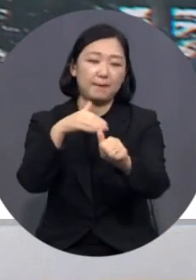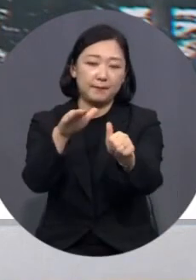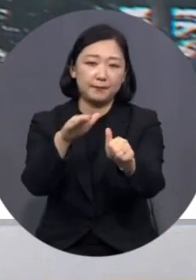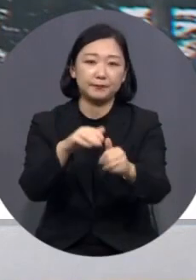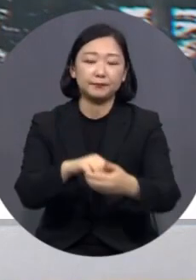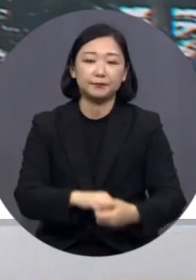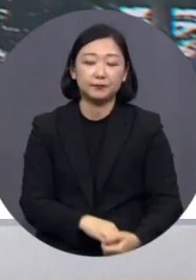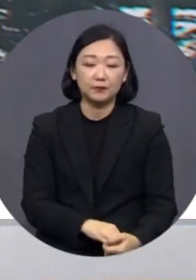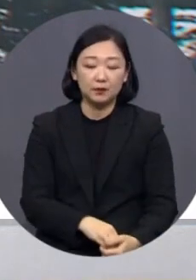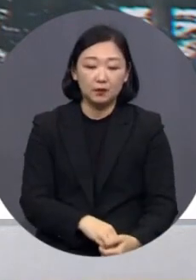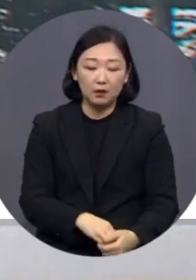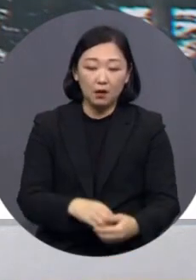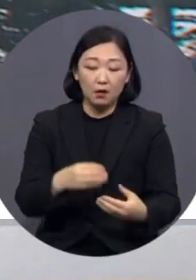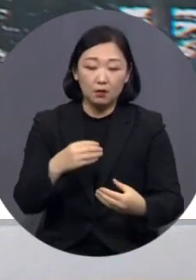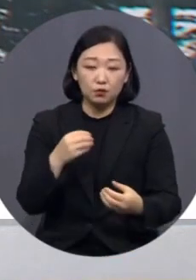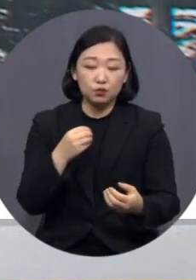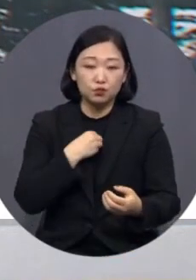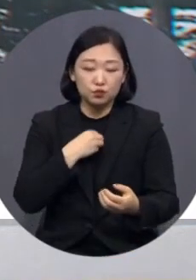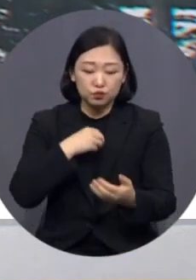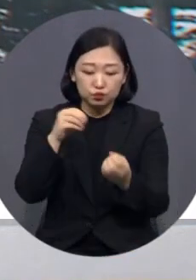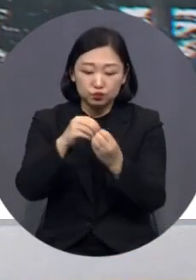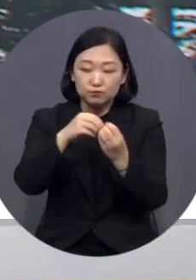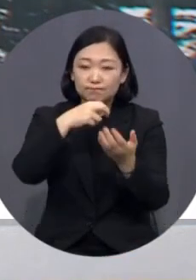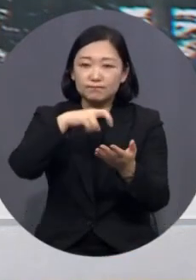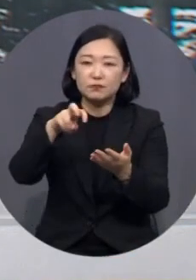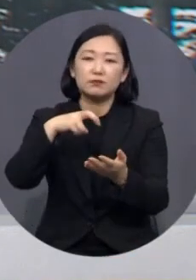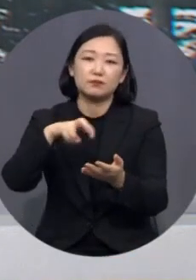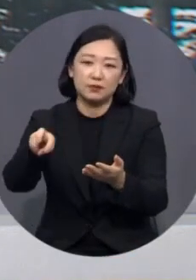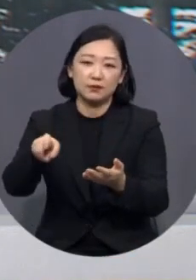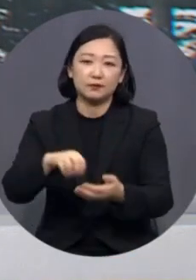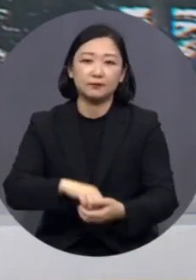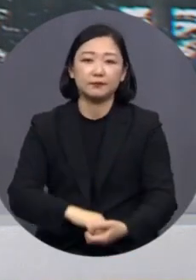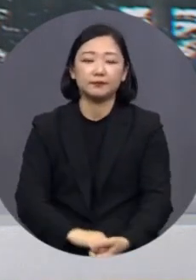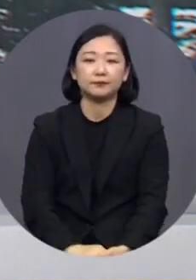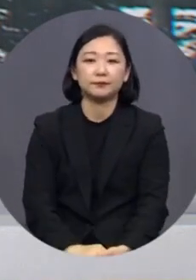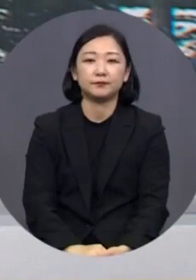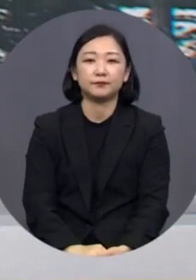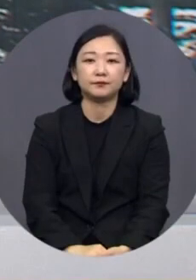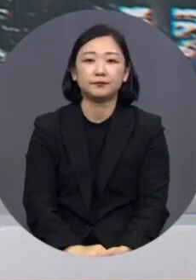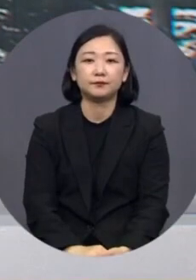출동하고 재난문자가 발송되는 소동이 빚어졌습니다. 김하은 기자입니다.